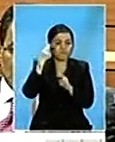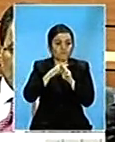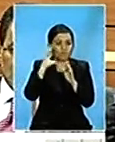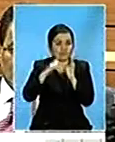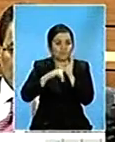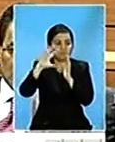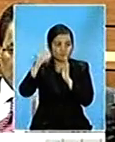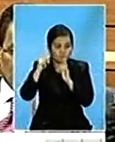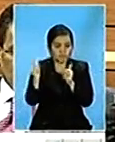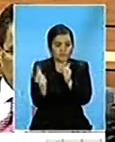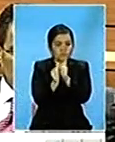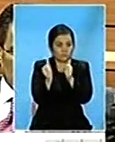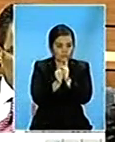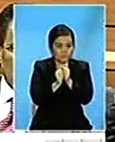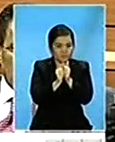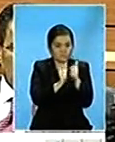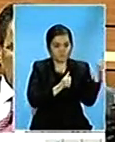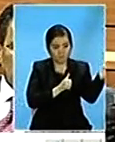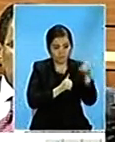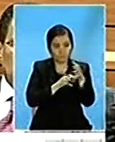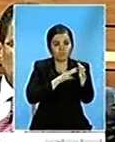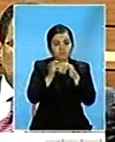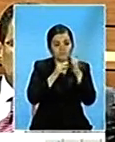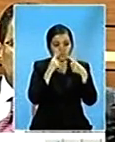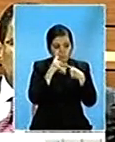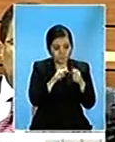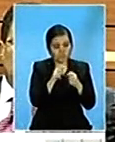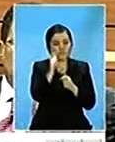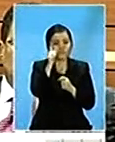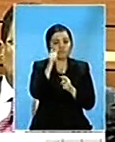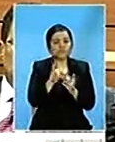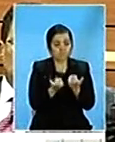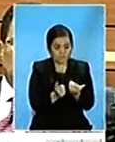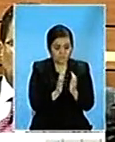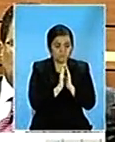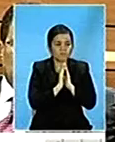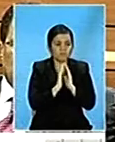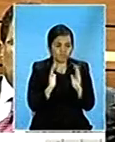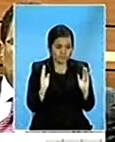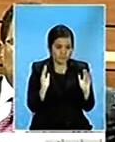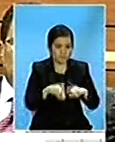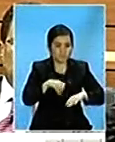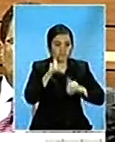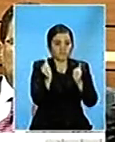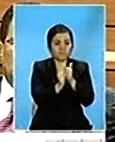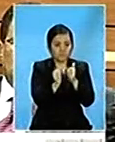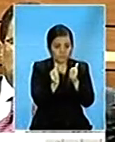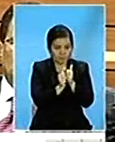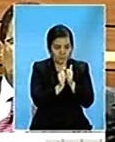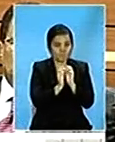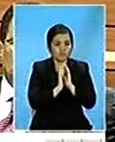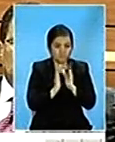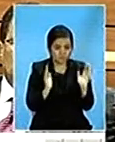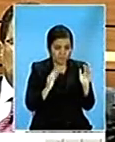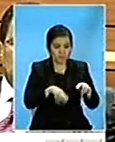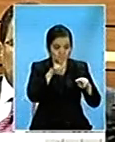รัฐมนตรีช่วยว่าการกระทรวงคมนาคมได้มาตอบก็ต้องถือโอกาสนี้กราบขอบคุณท่านรัฐมนตรีช่วยเป็นอย่างสูง